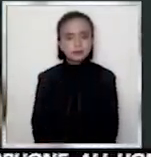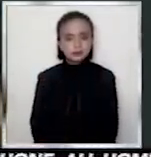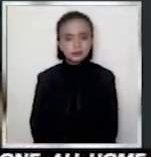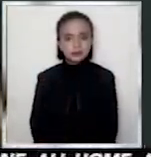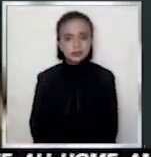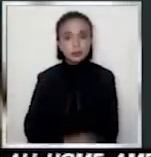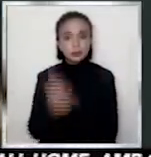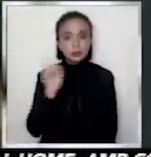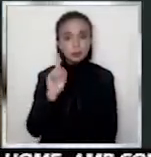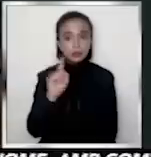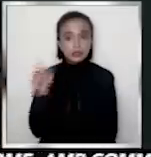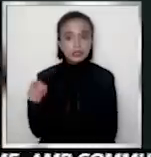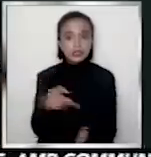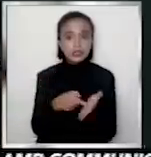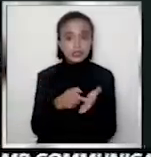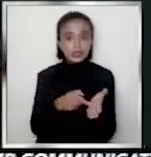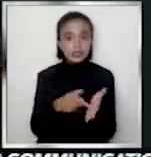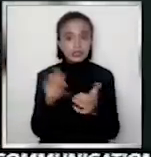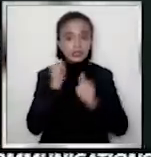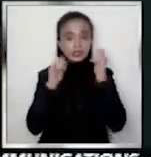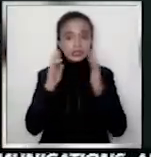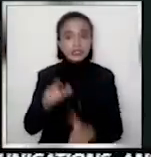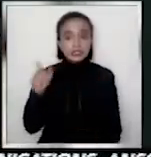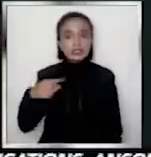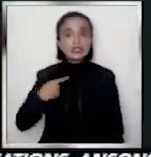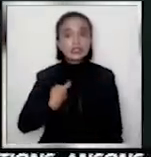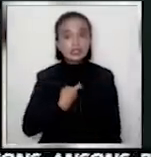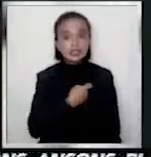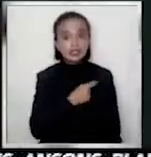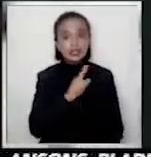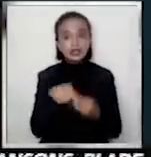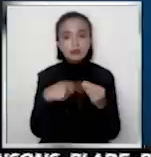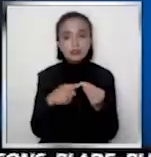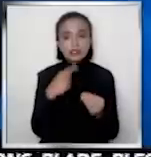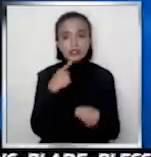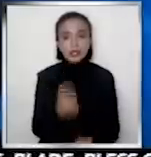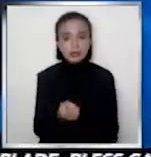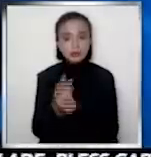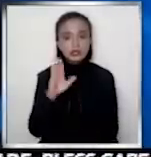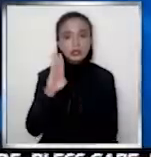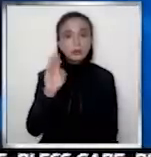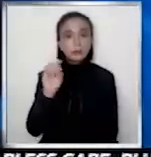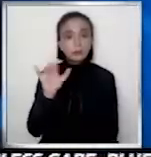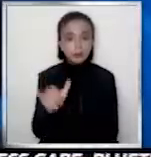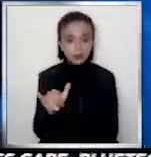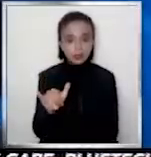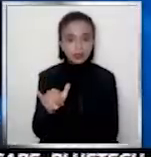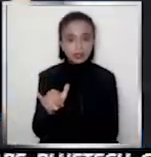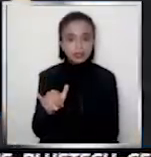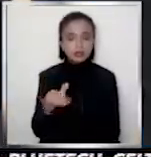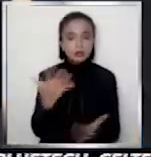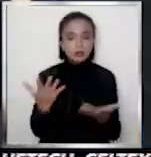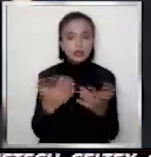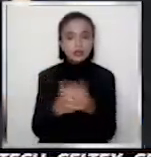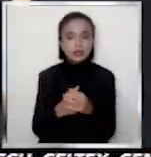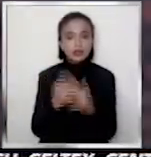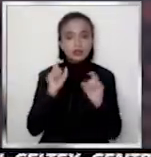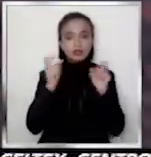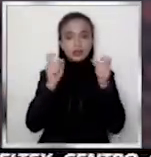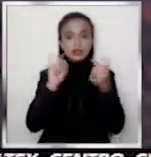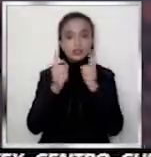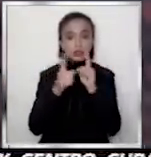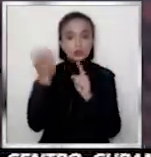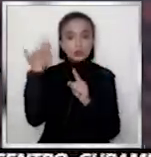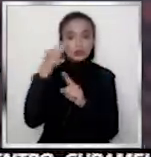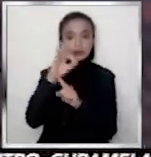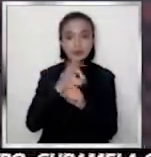siya sa mga binitawang salita ni Tito Boy sa episode ng Fast Talk noong February 28, kung saan